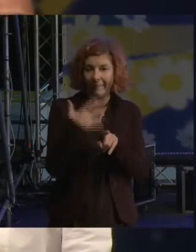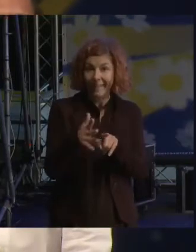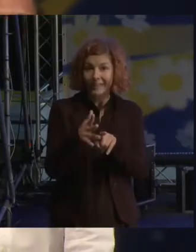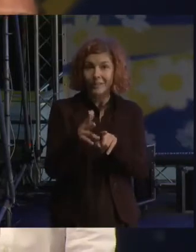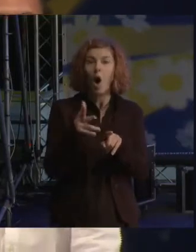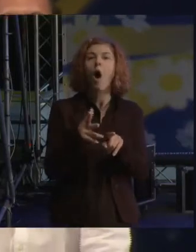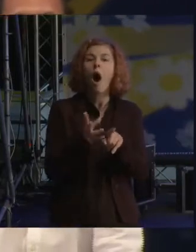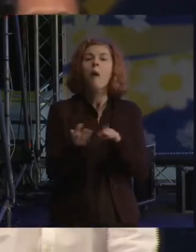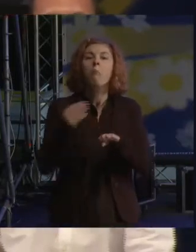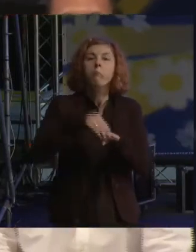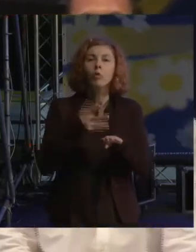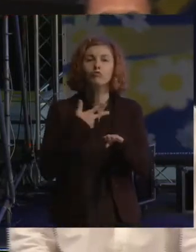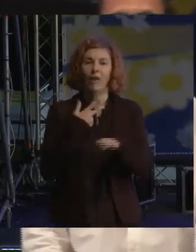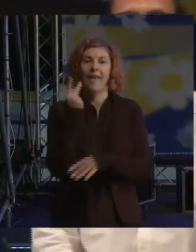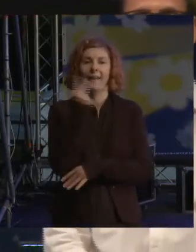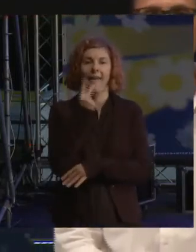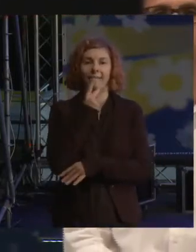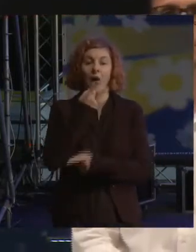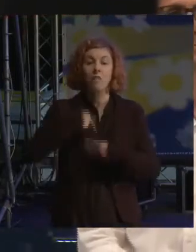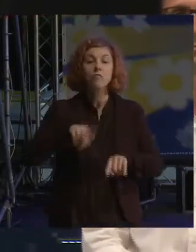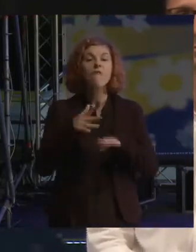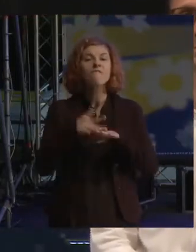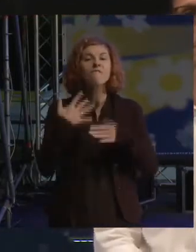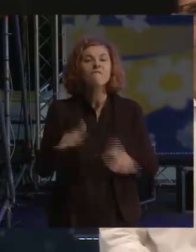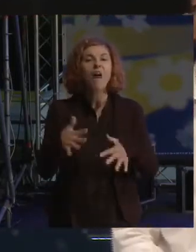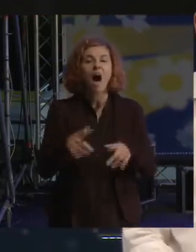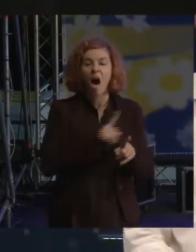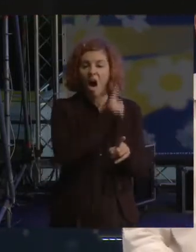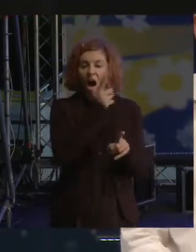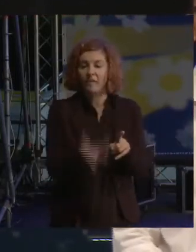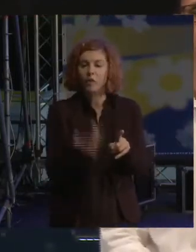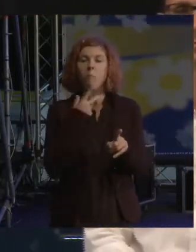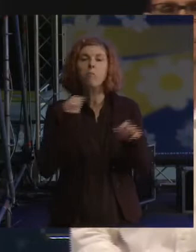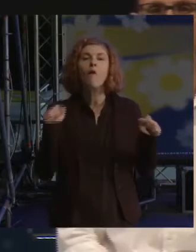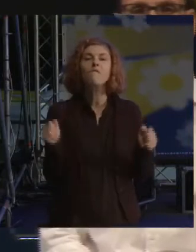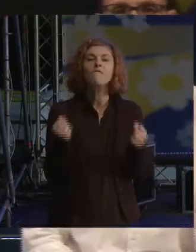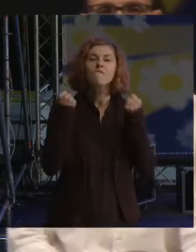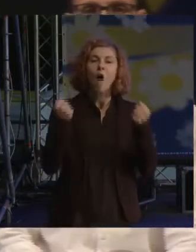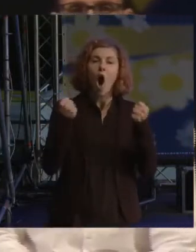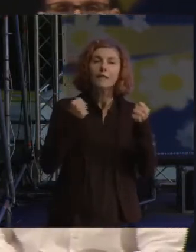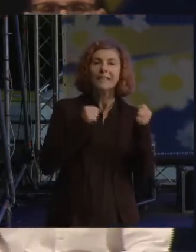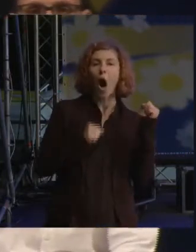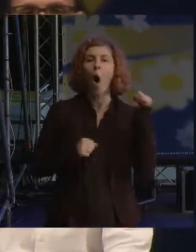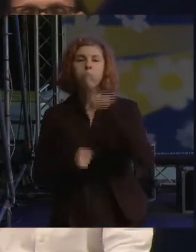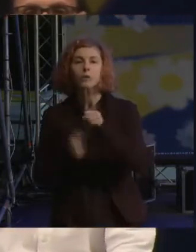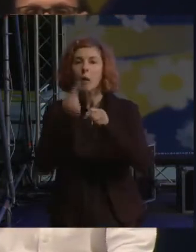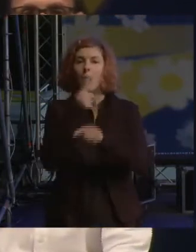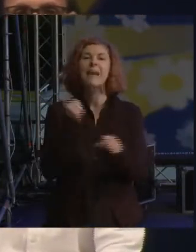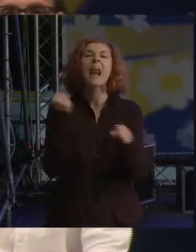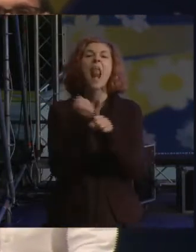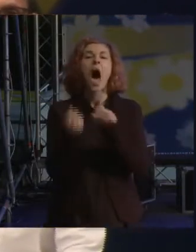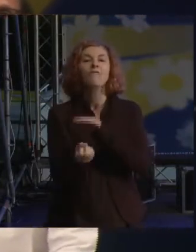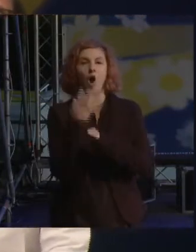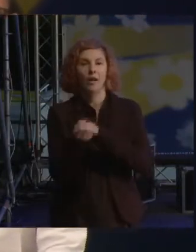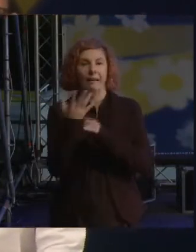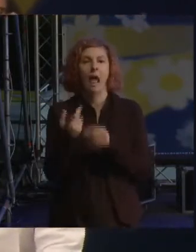quello che abbiamo fatto la forza di opposizione per creare lavoro e vi parlo del